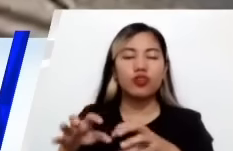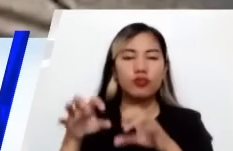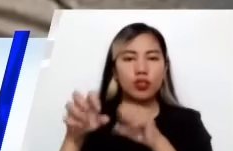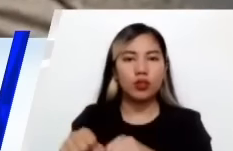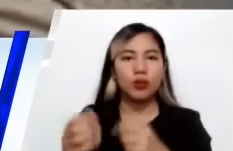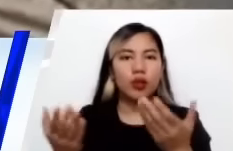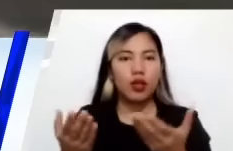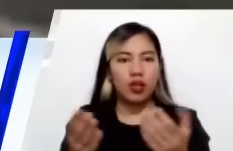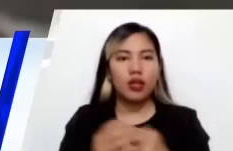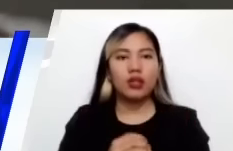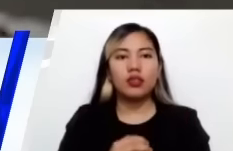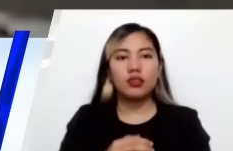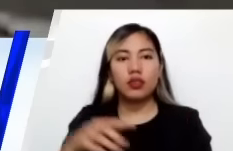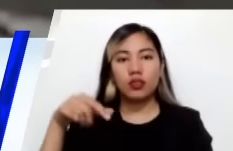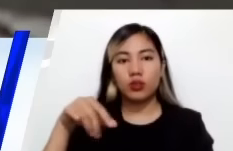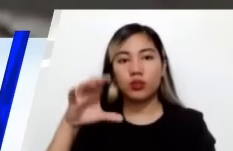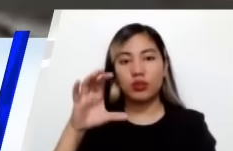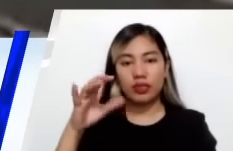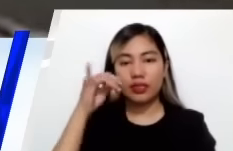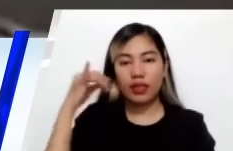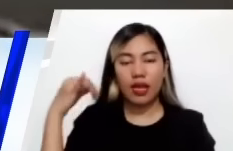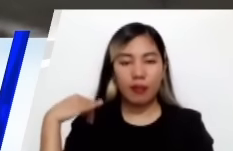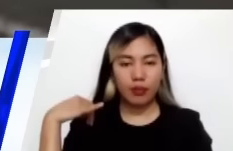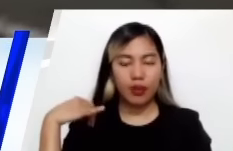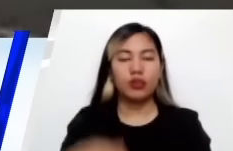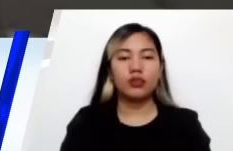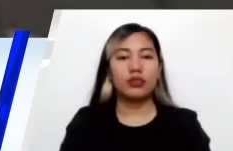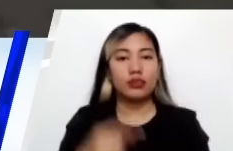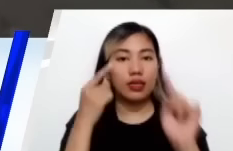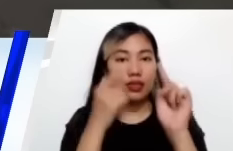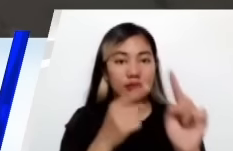City kahapon. Target na operasyon ang 24